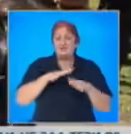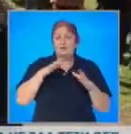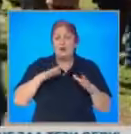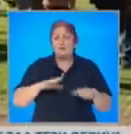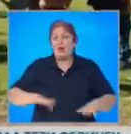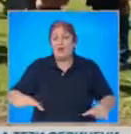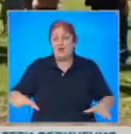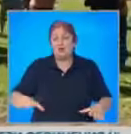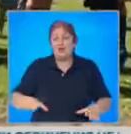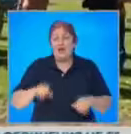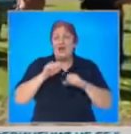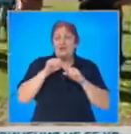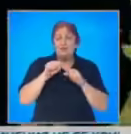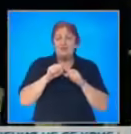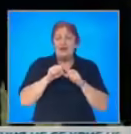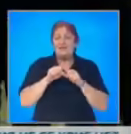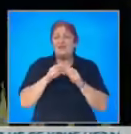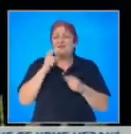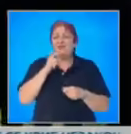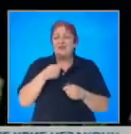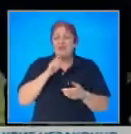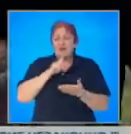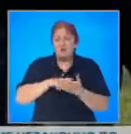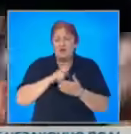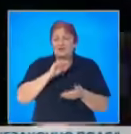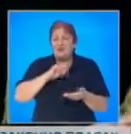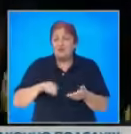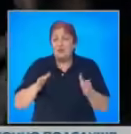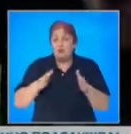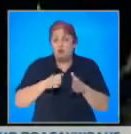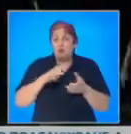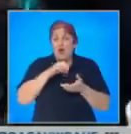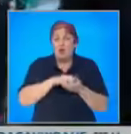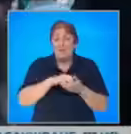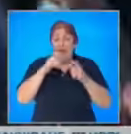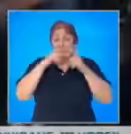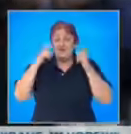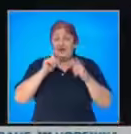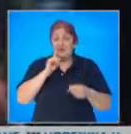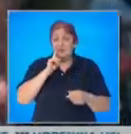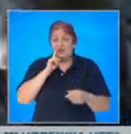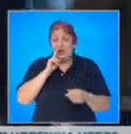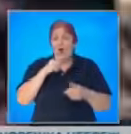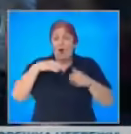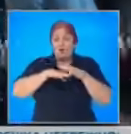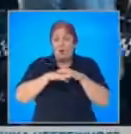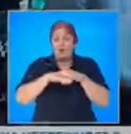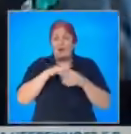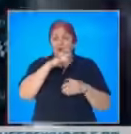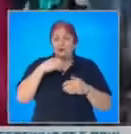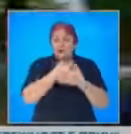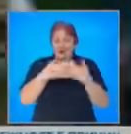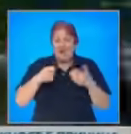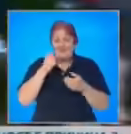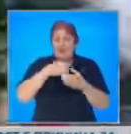големи градове. Демонстранти в Сидни настояха за отпадане на ограниченията, а група маскирани мъже проби полицейския кордон и започна да